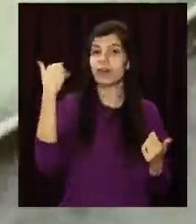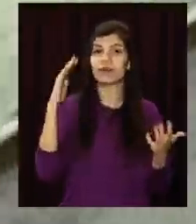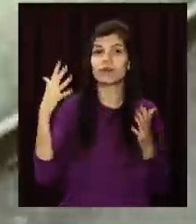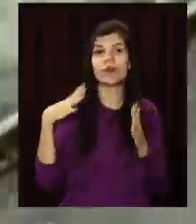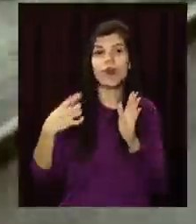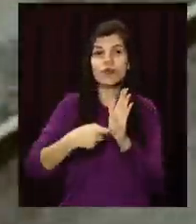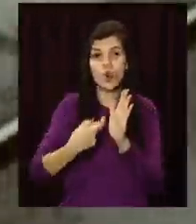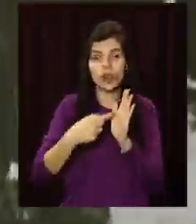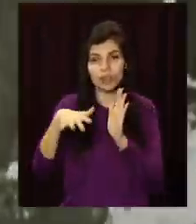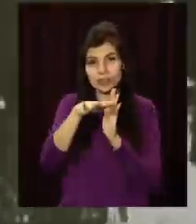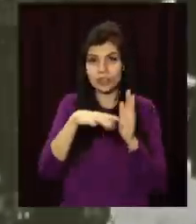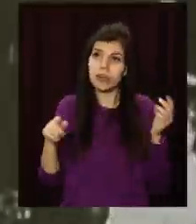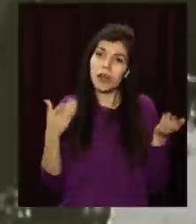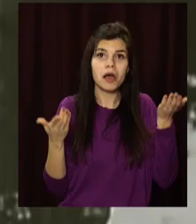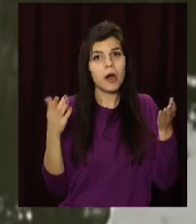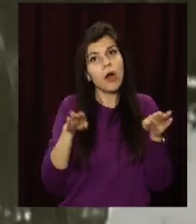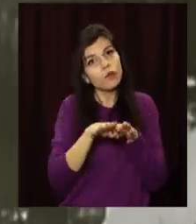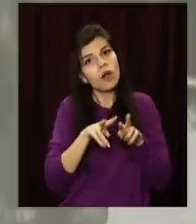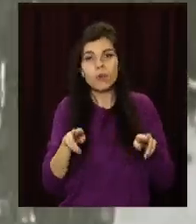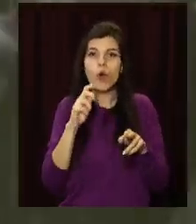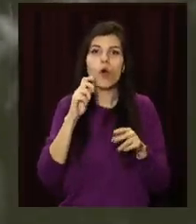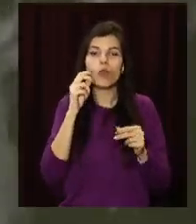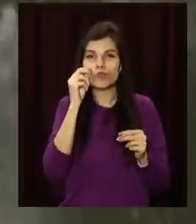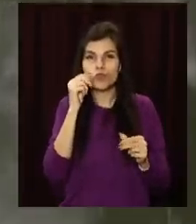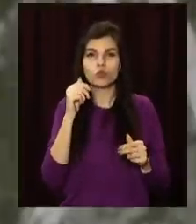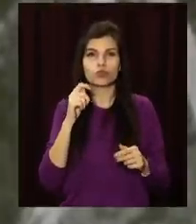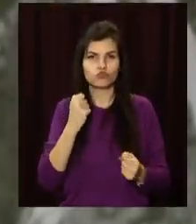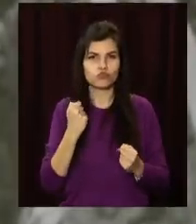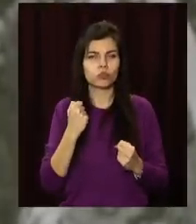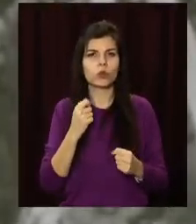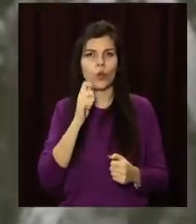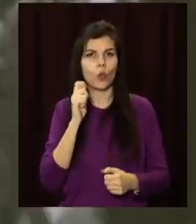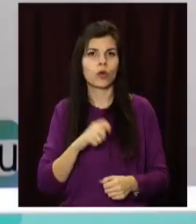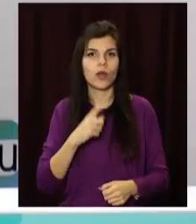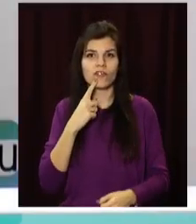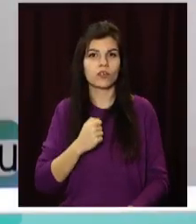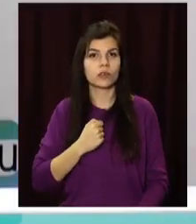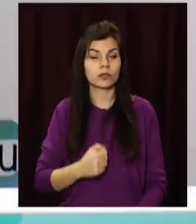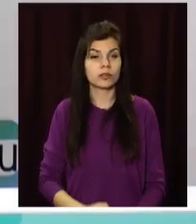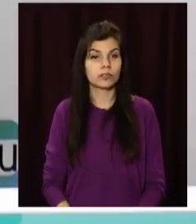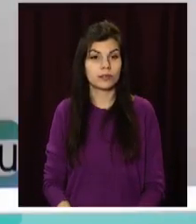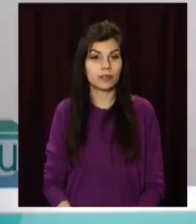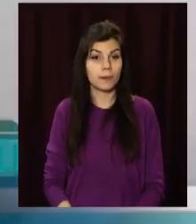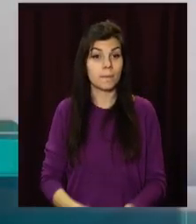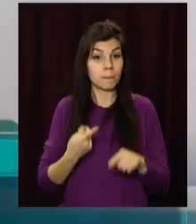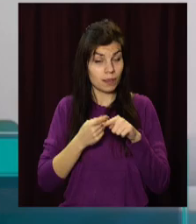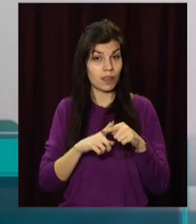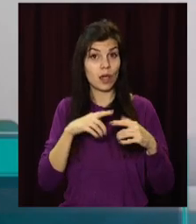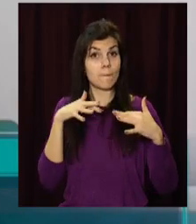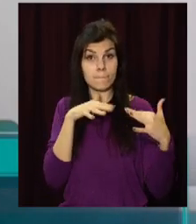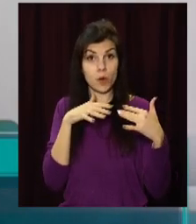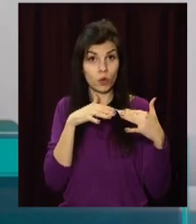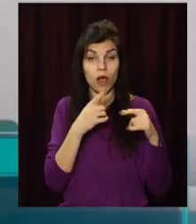втрати з боку противника склали 300 людей. Сьогодні історики проводять паралелі бою під Крутами з битвою за Донецький